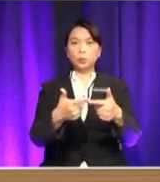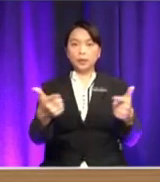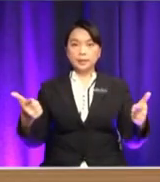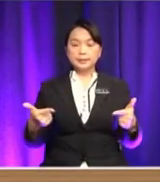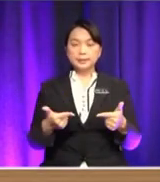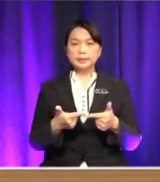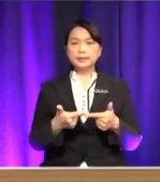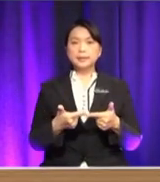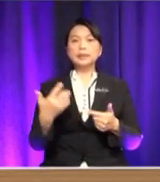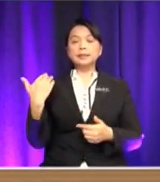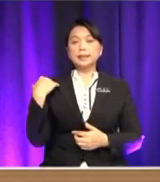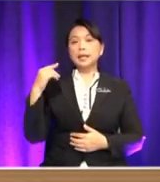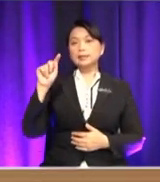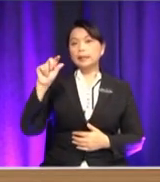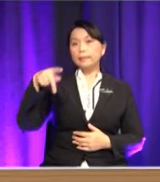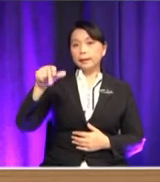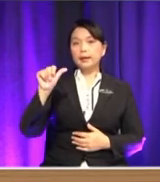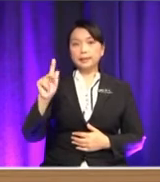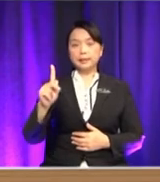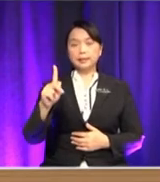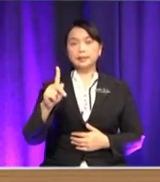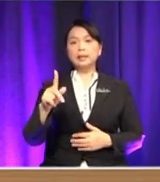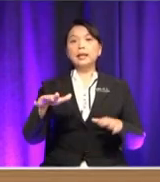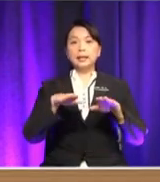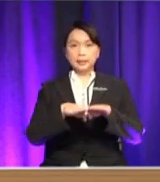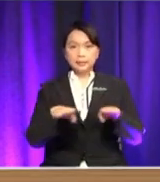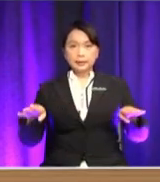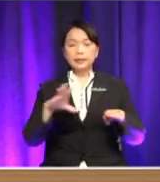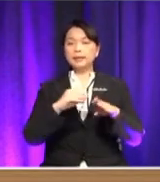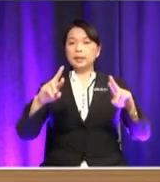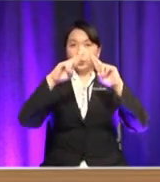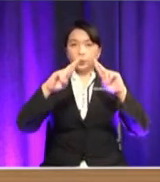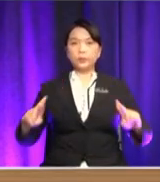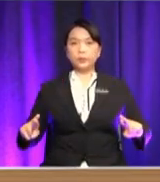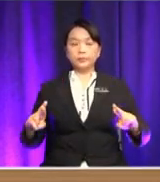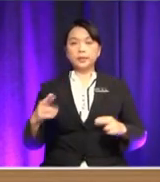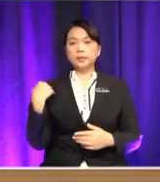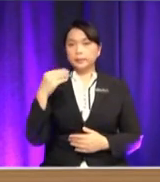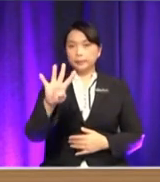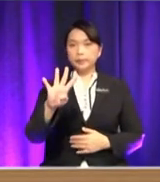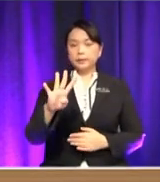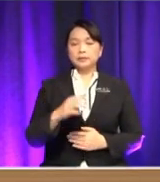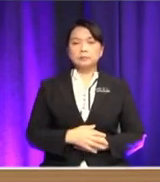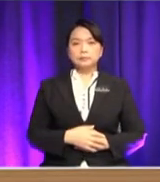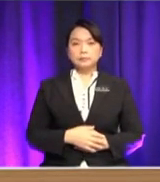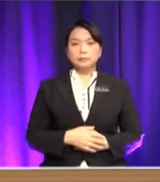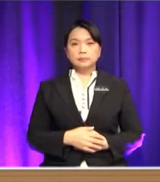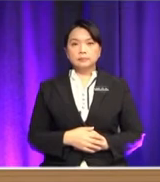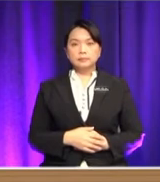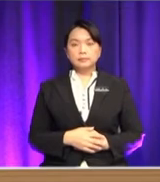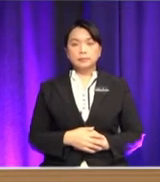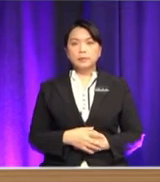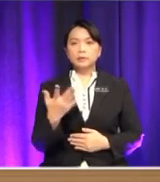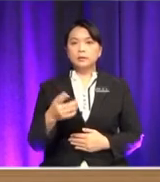tapak pelan lantai dan pelambung ke elemen yang kedua yang perlu dipahami yaitu